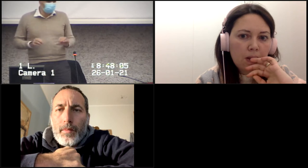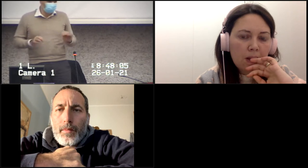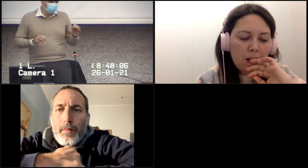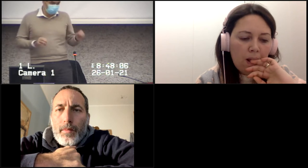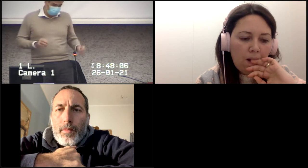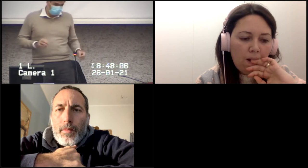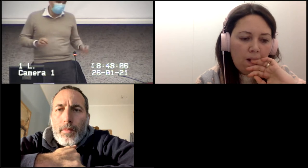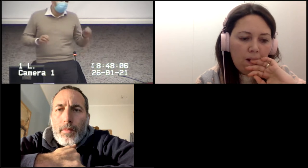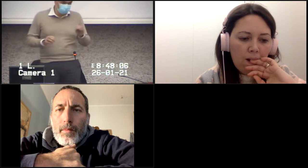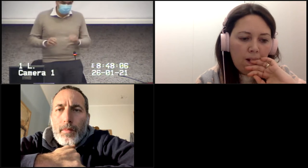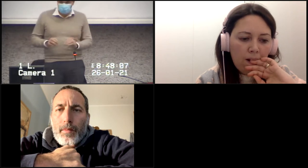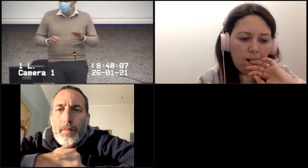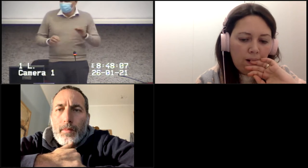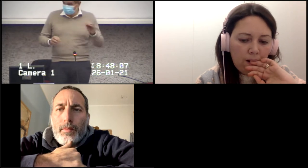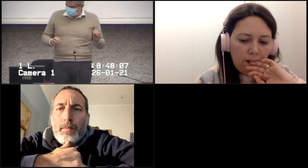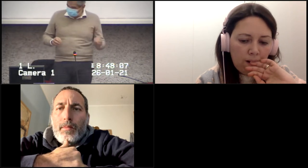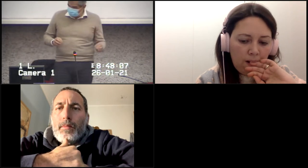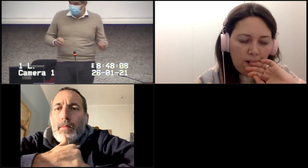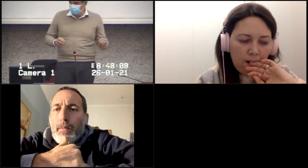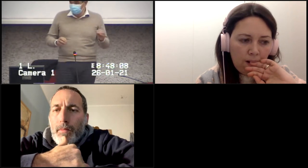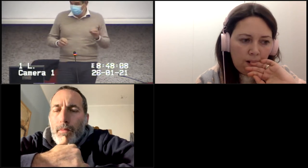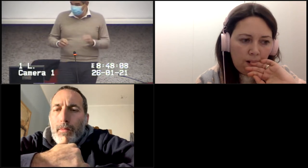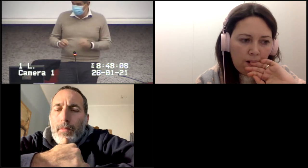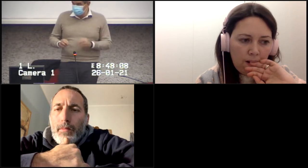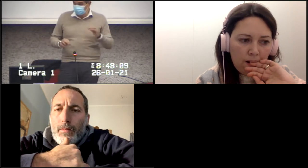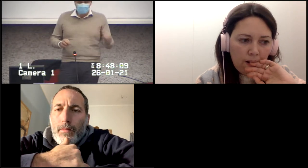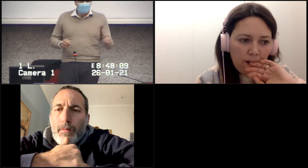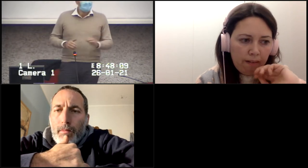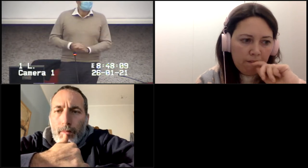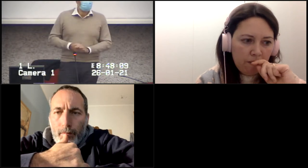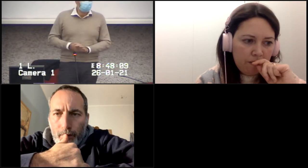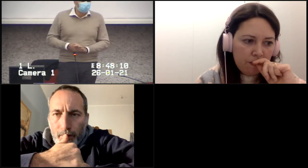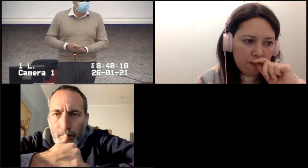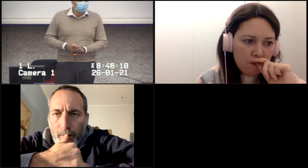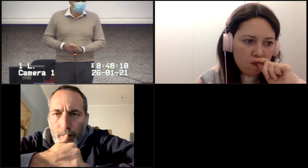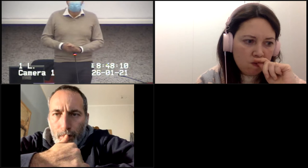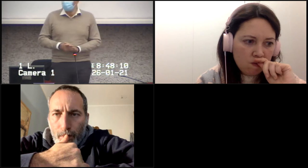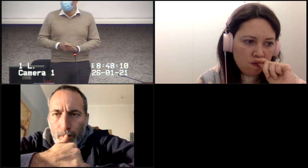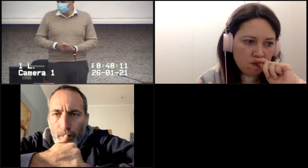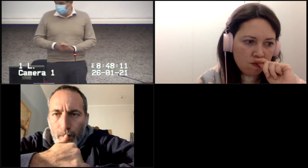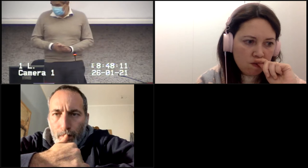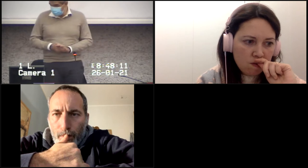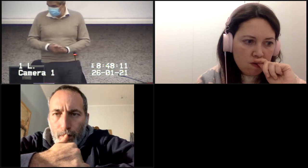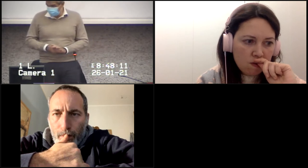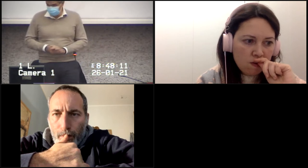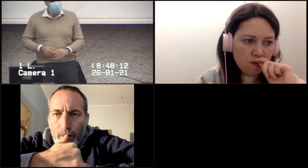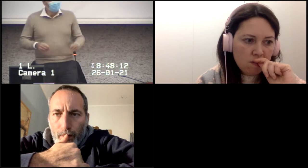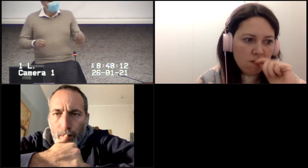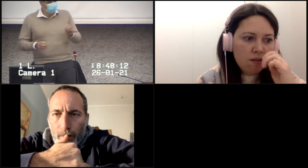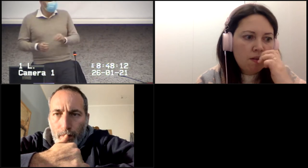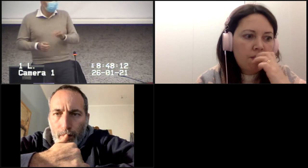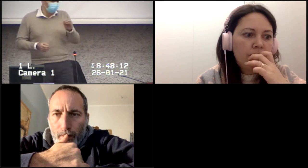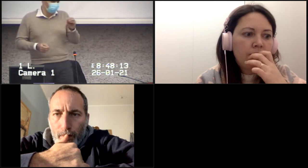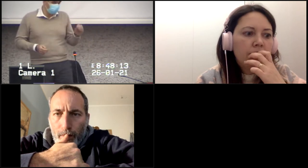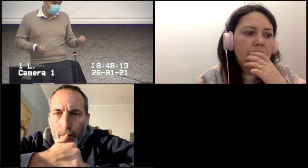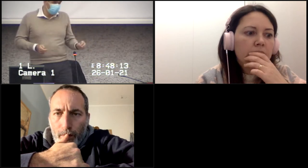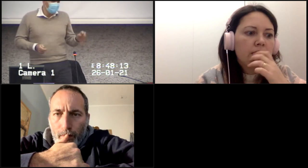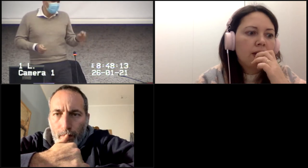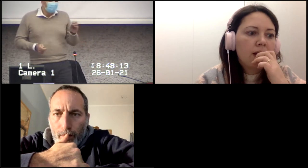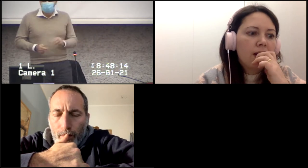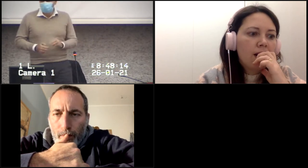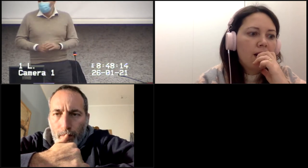i prossimi anni che potrebbero godere del beneficio premiale dalla rigenerazione, con